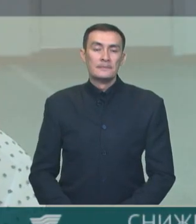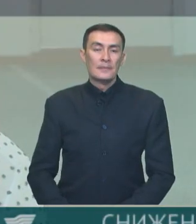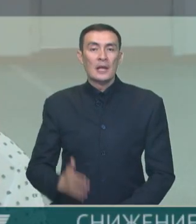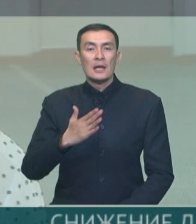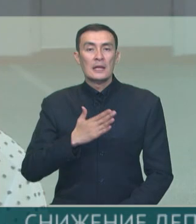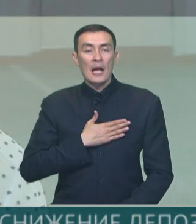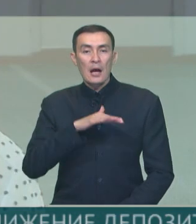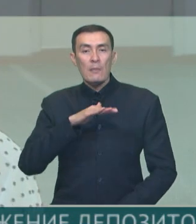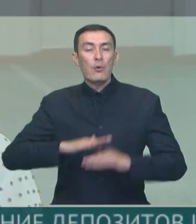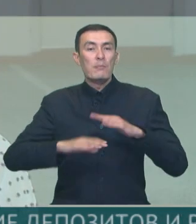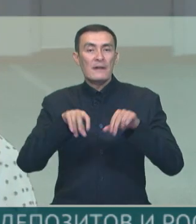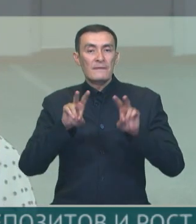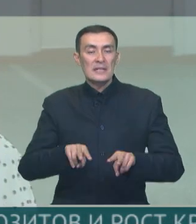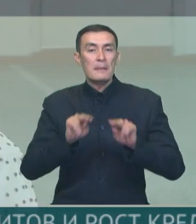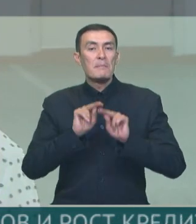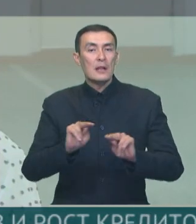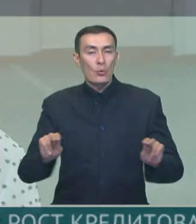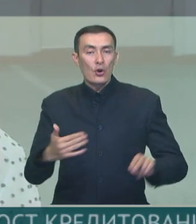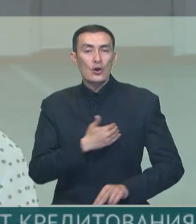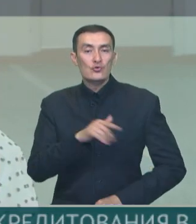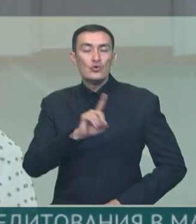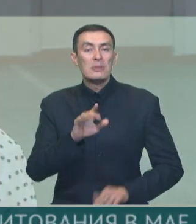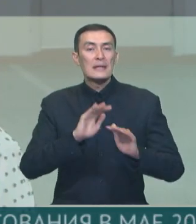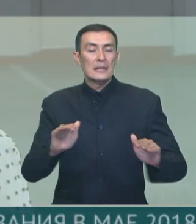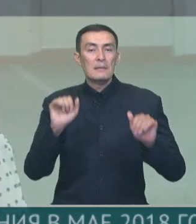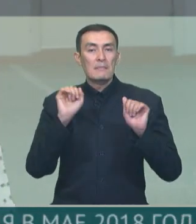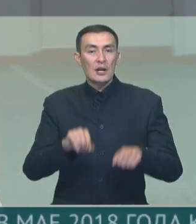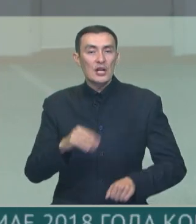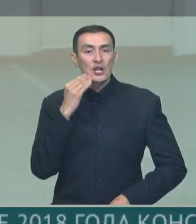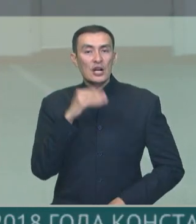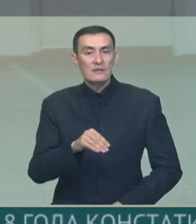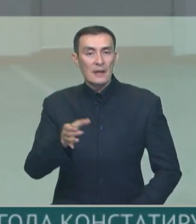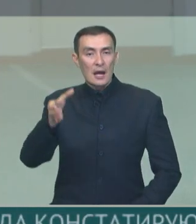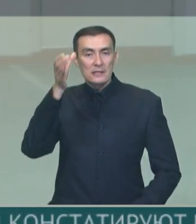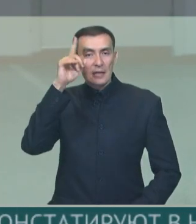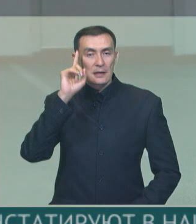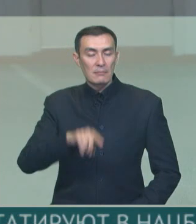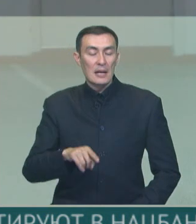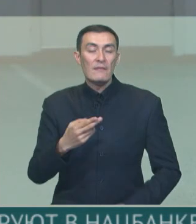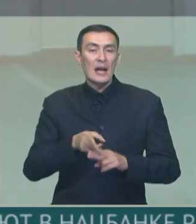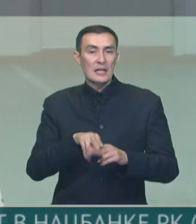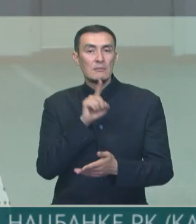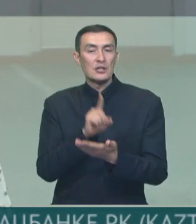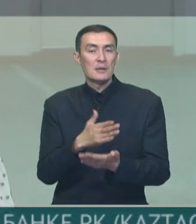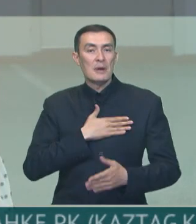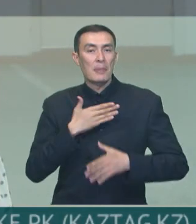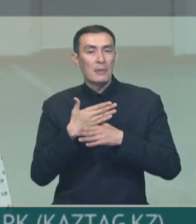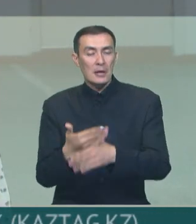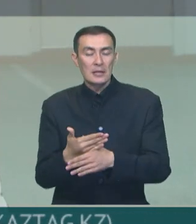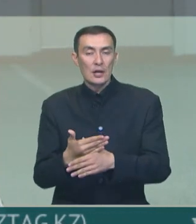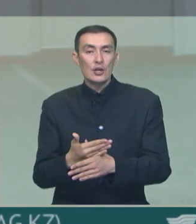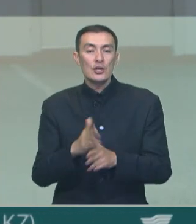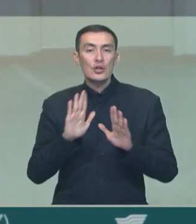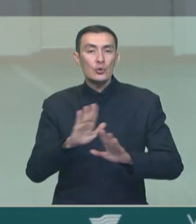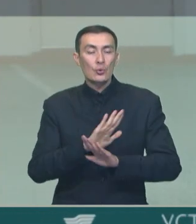Я по профессии педагог, и поэтому хочу, чтобы наши дети могли получать качественные знания. Мы в этом должны им помочь. При этом мы не